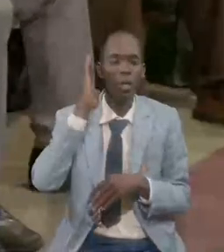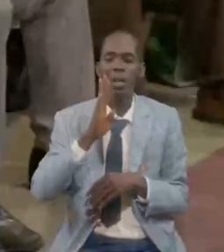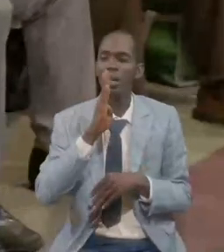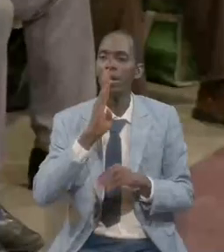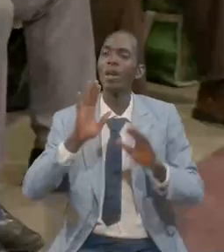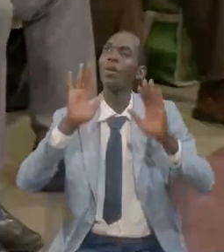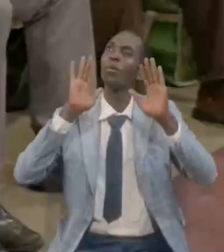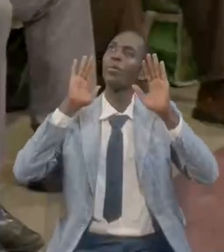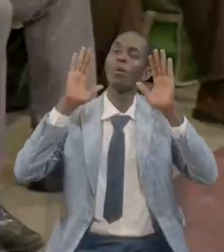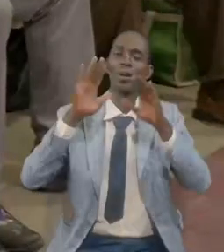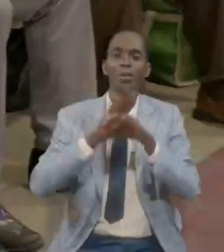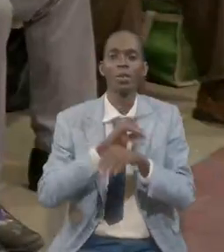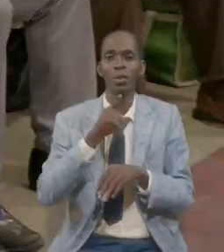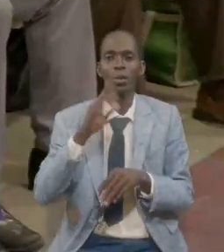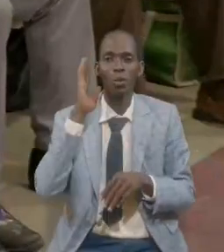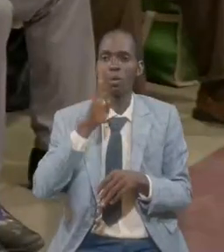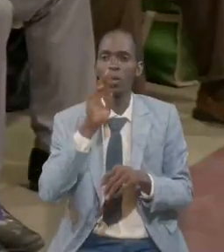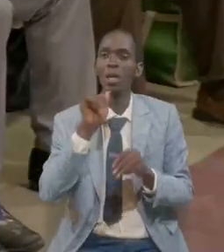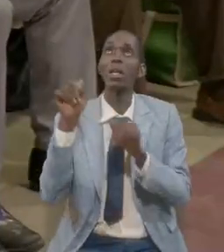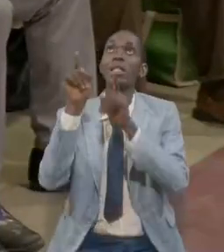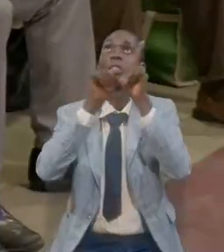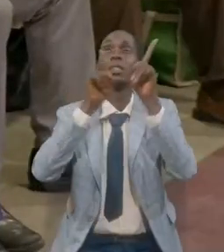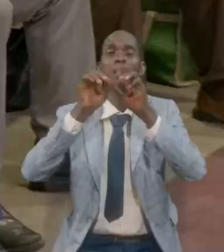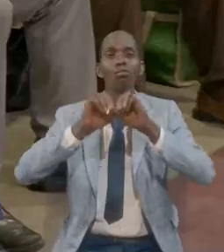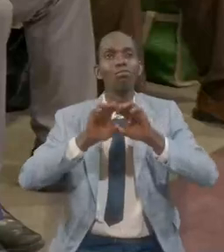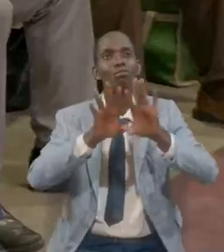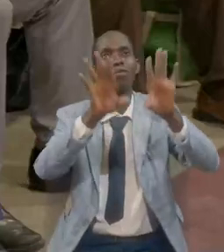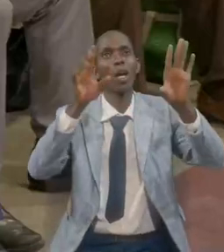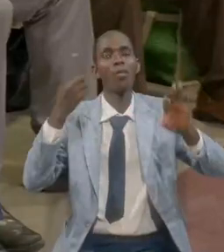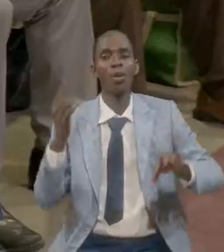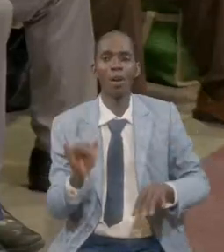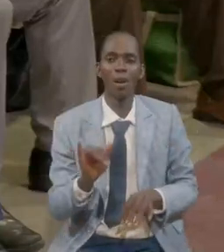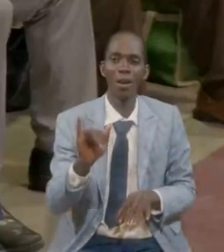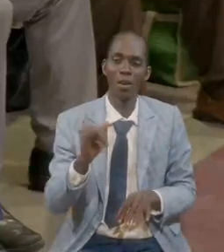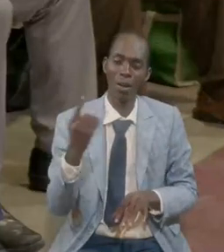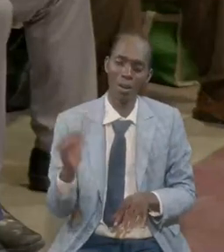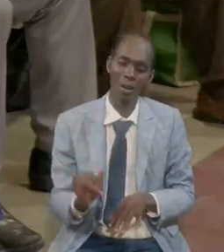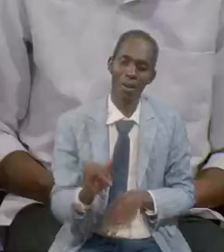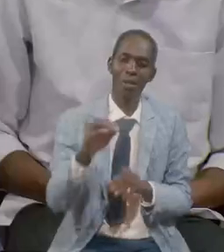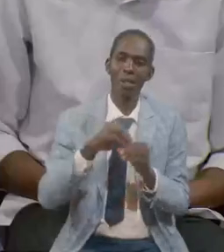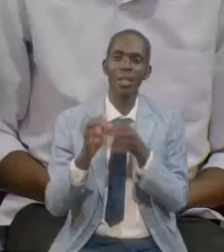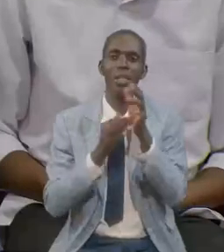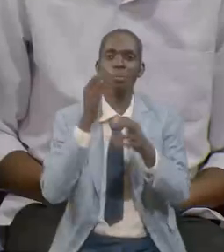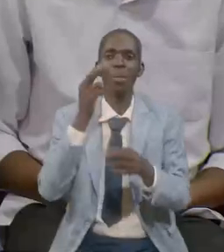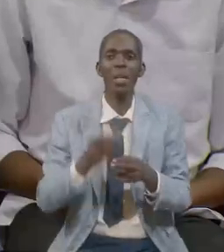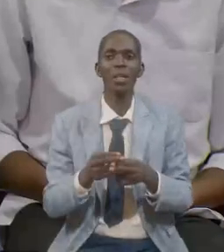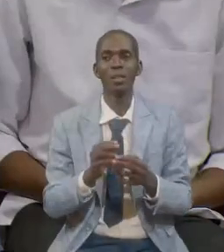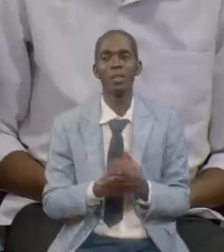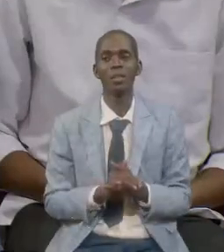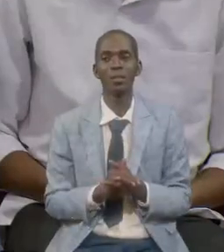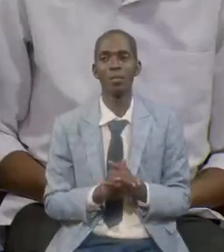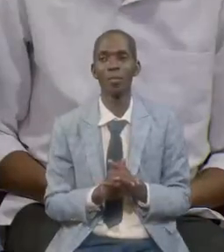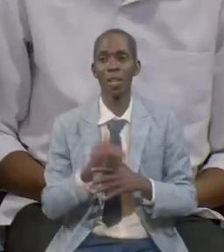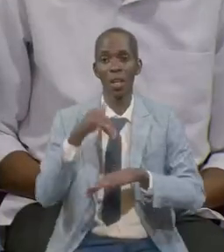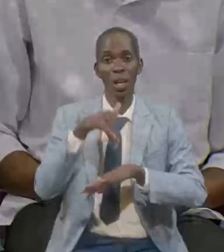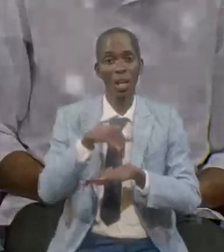merveilleux. Vous serez une étoile qui brille pour toujours au siècle des siècles. Amen.